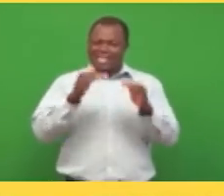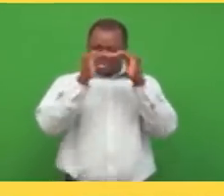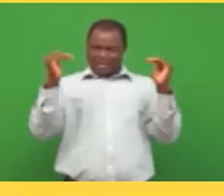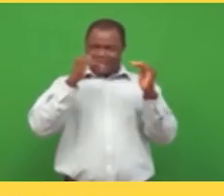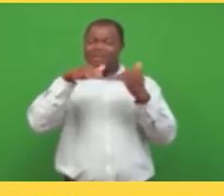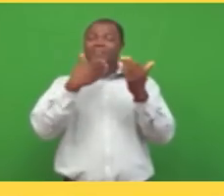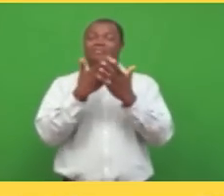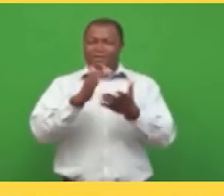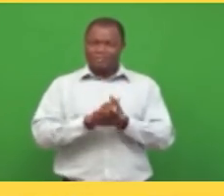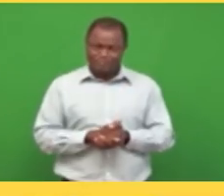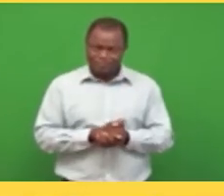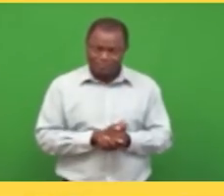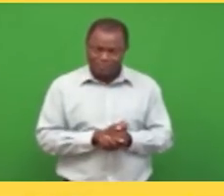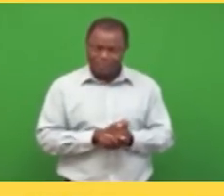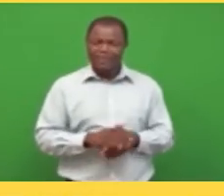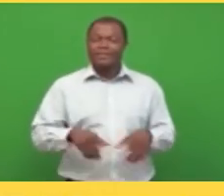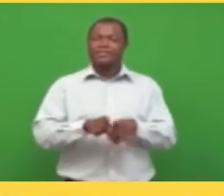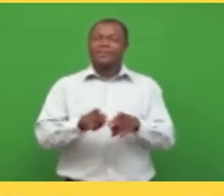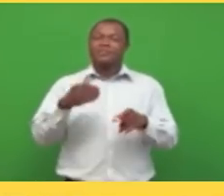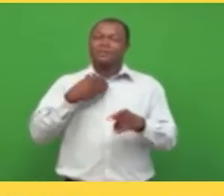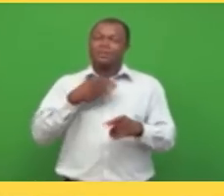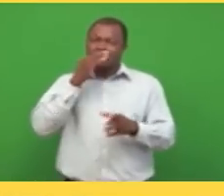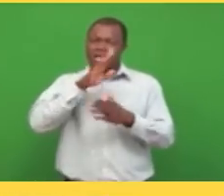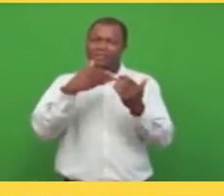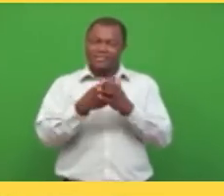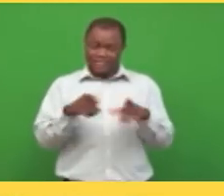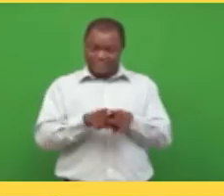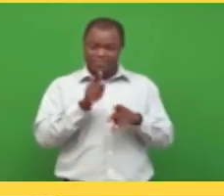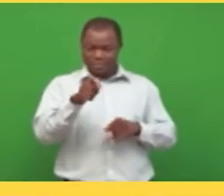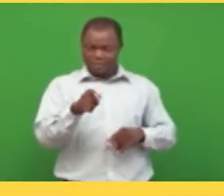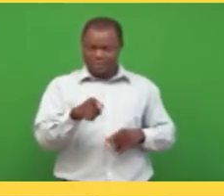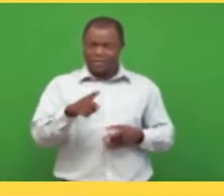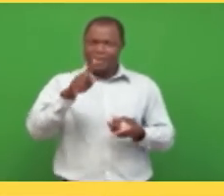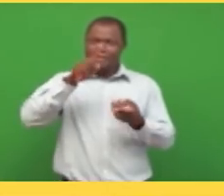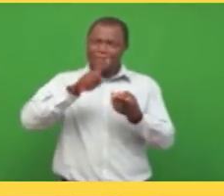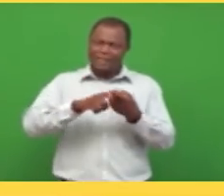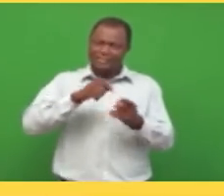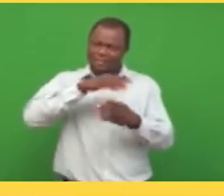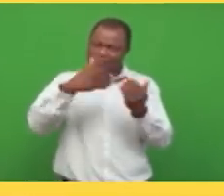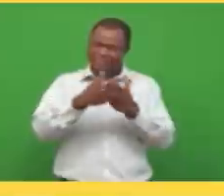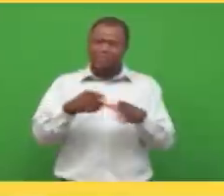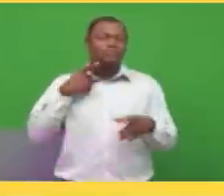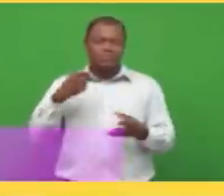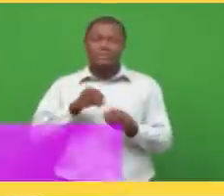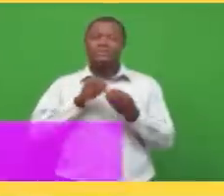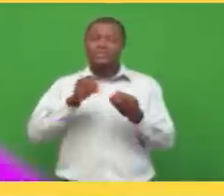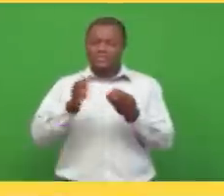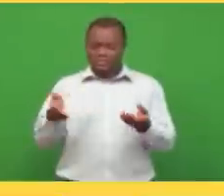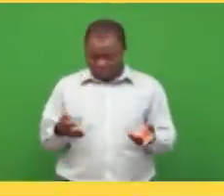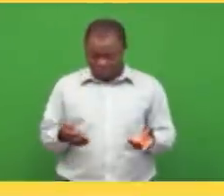zvienzaniseika ehe baba serious zvita tiri kutaura zvinyaya iyi Dr. Mai nevateereri vese asi inyaya iri